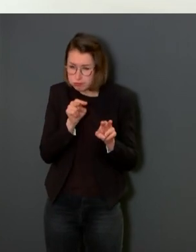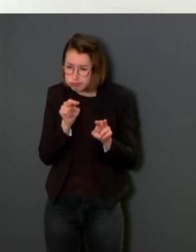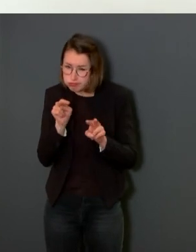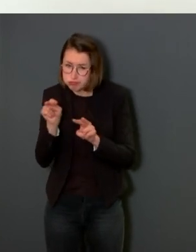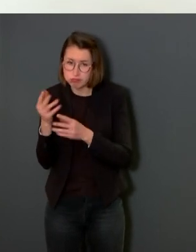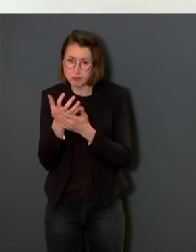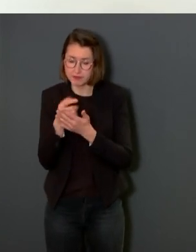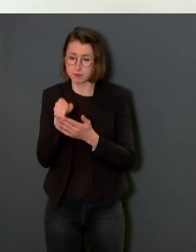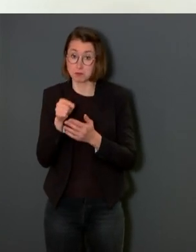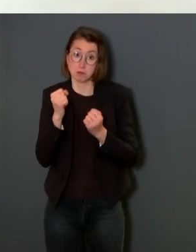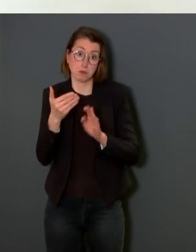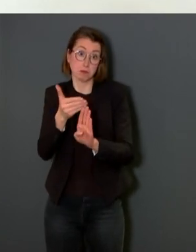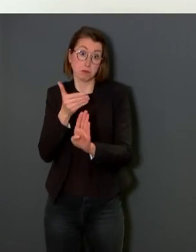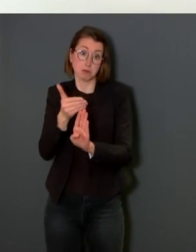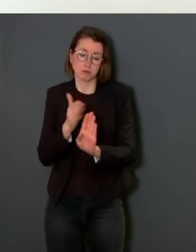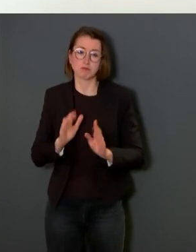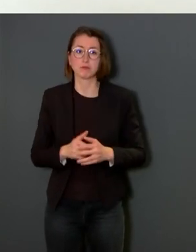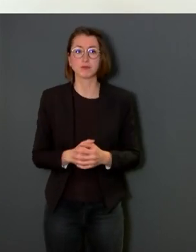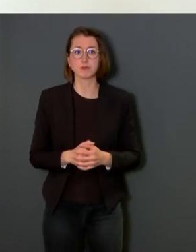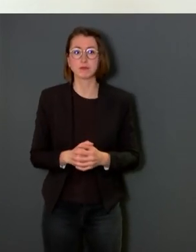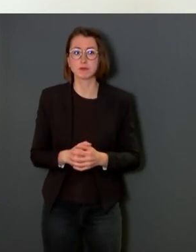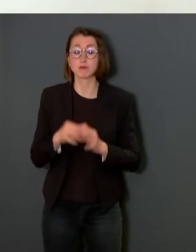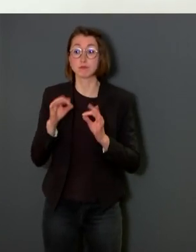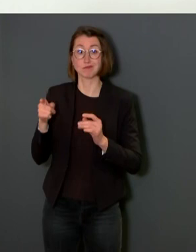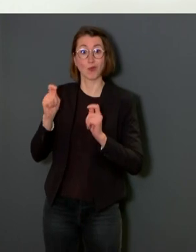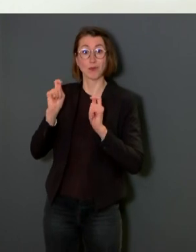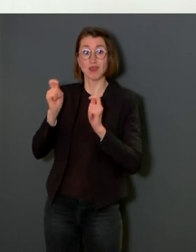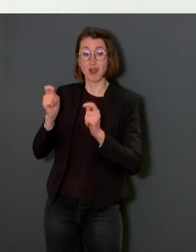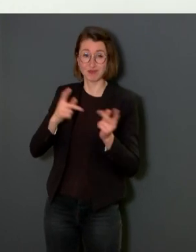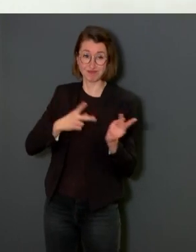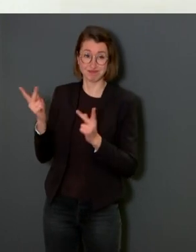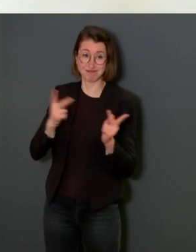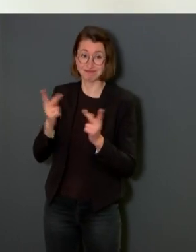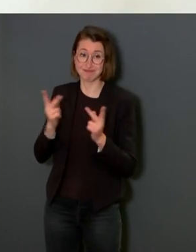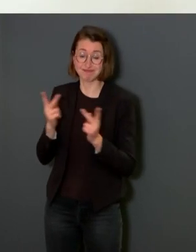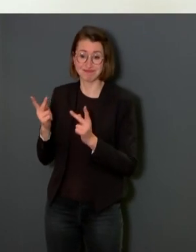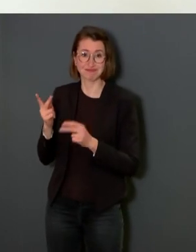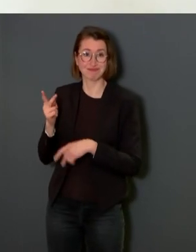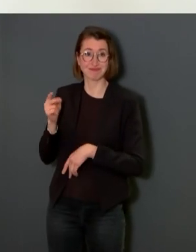C'est vrai qu'une augmentation dans les hospitalisations... C'est quand même quelque chose